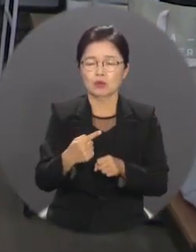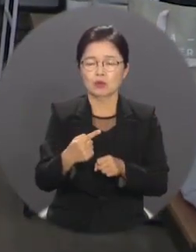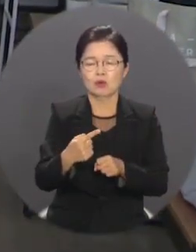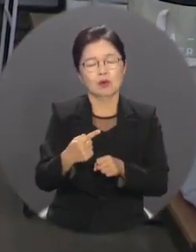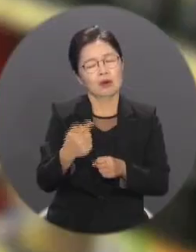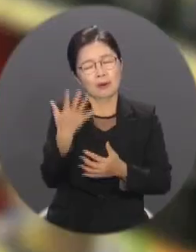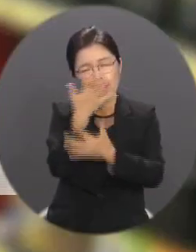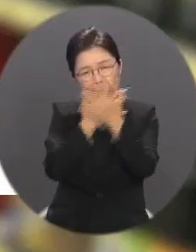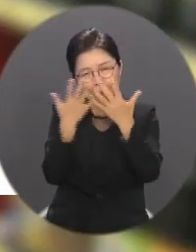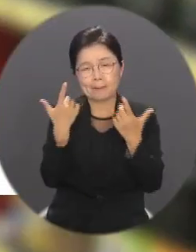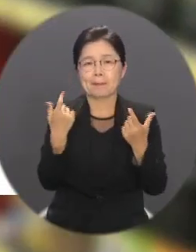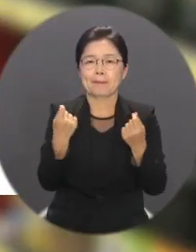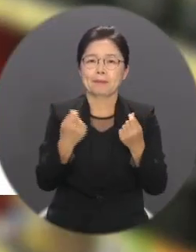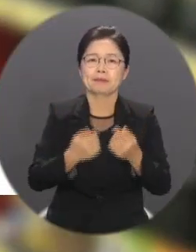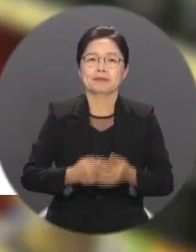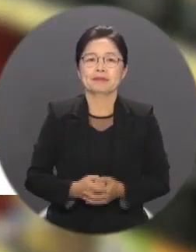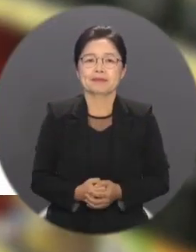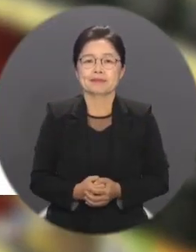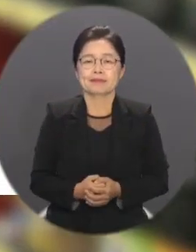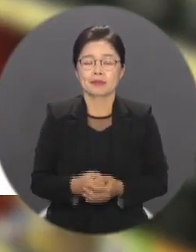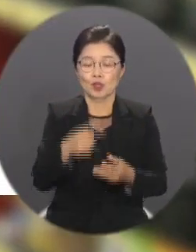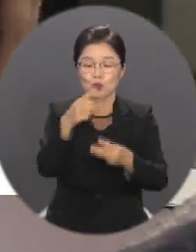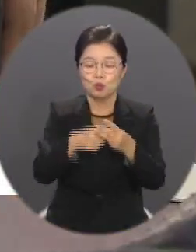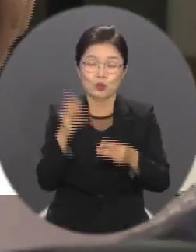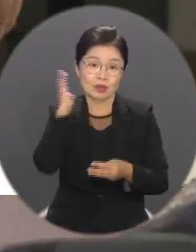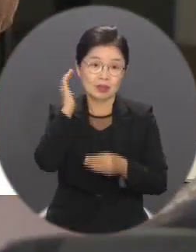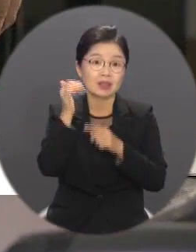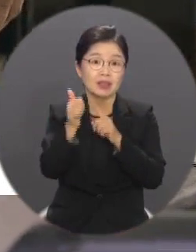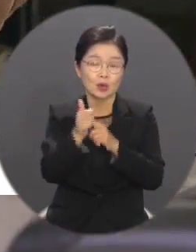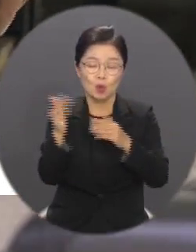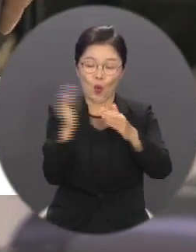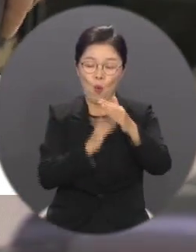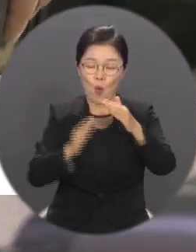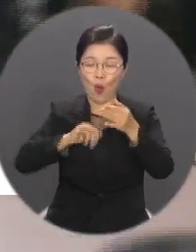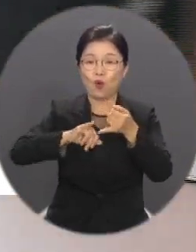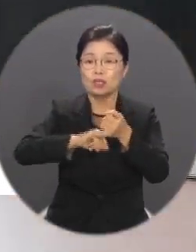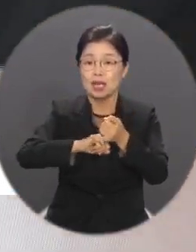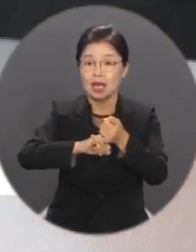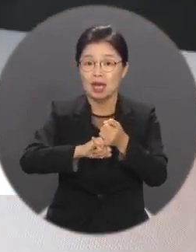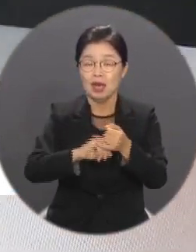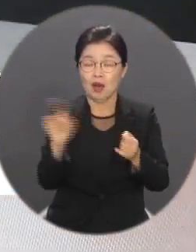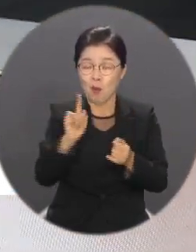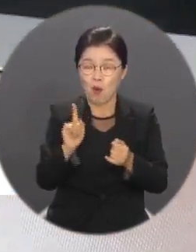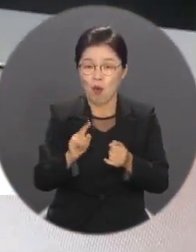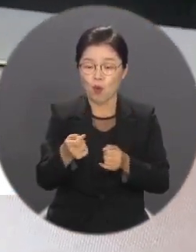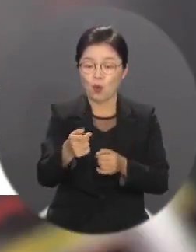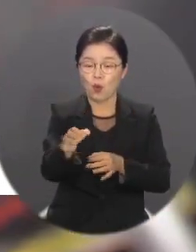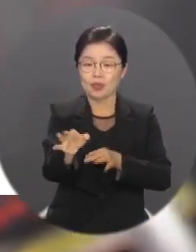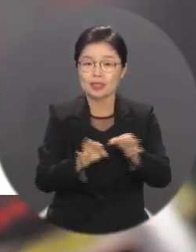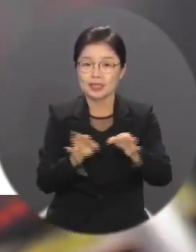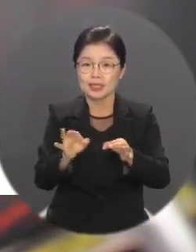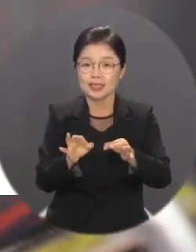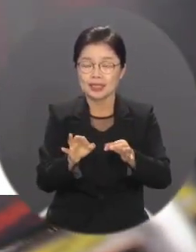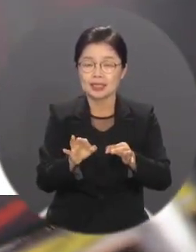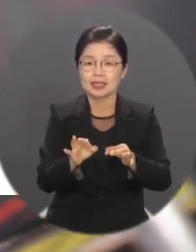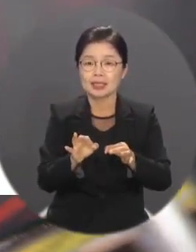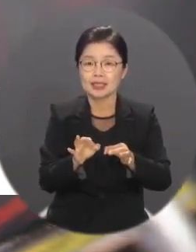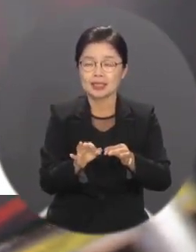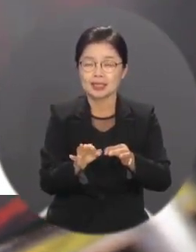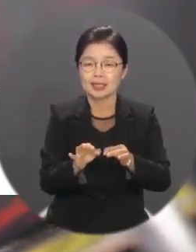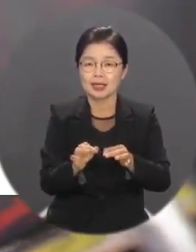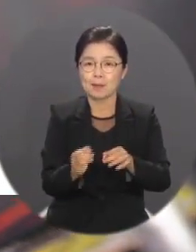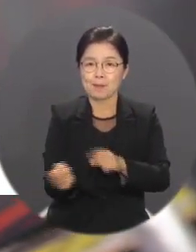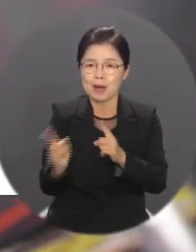합니다 특히 유 적 13 성령이 공약사항 위에 소 상공을 살리겠다 고 했던 공유하게 반대 되는